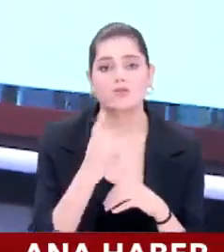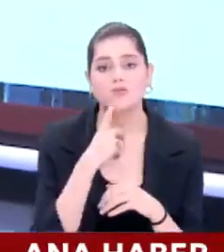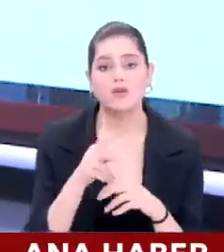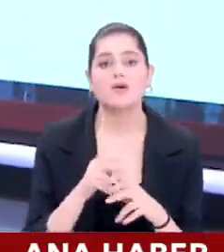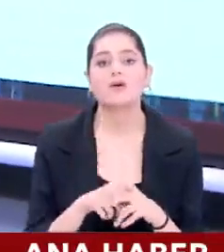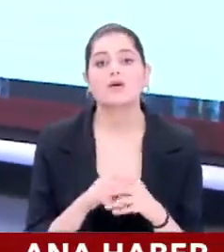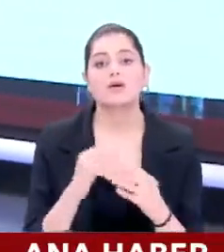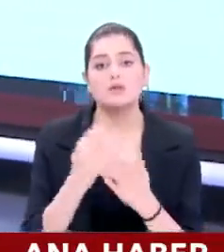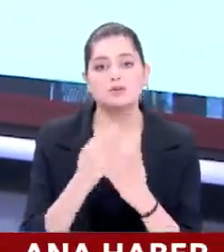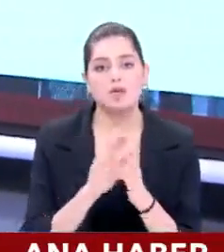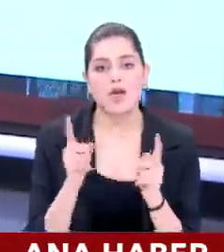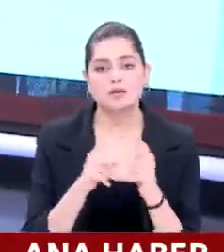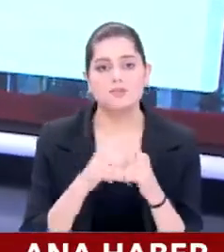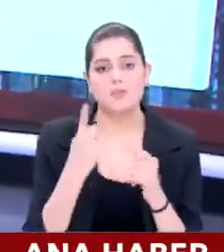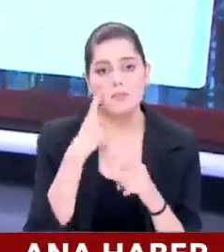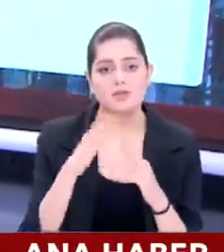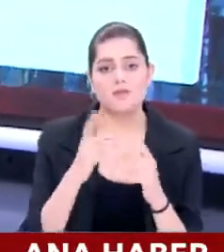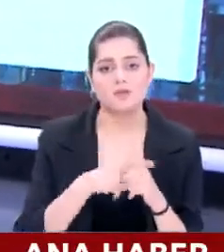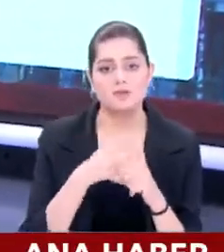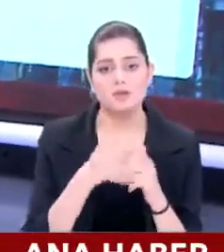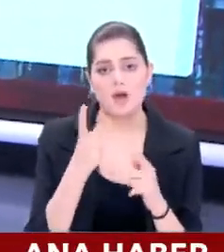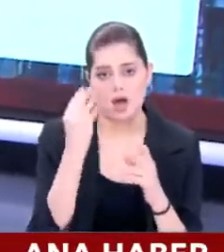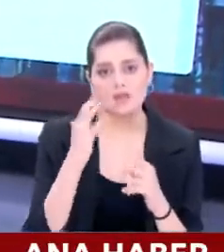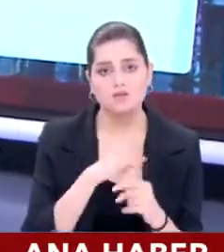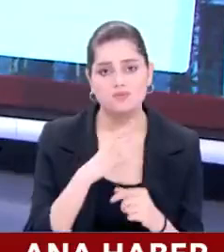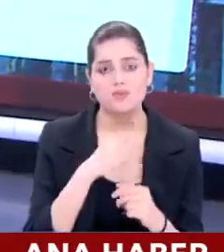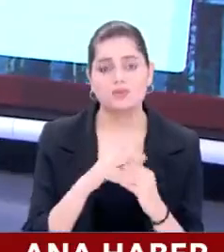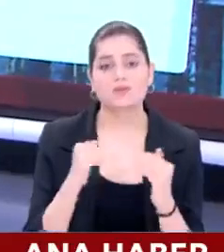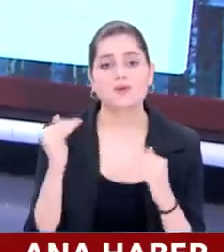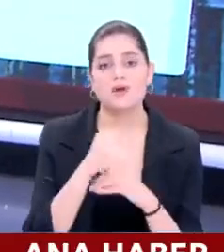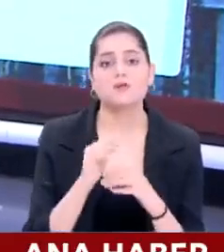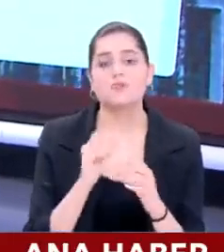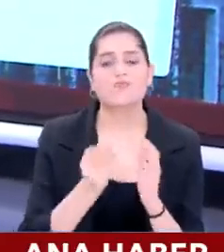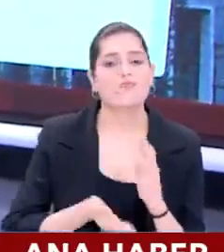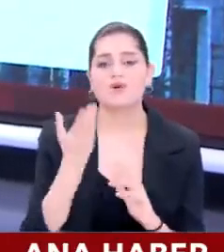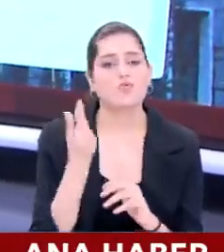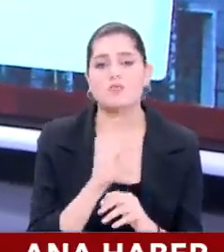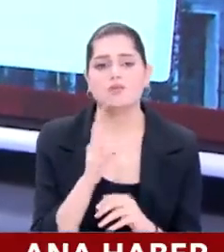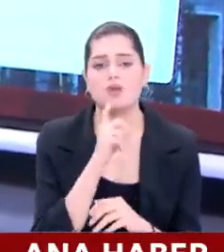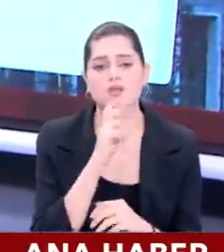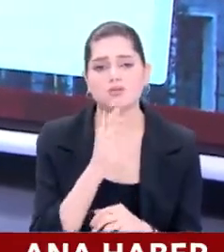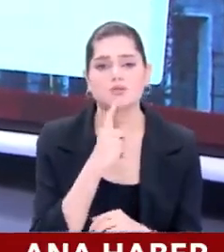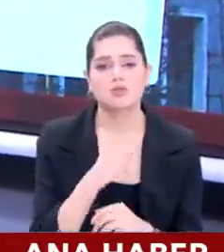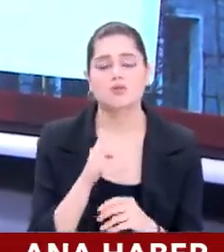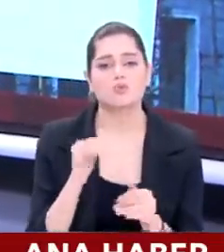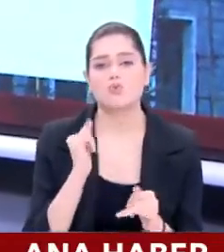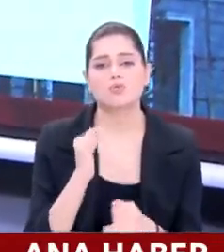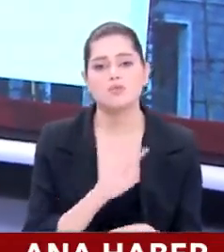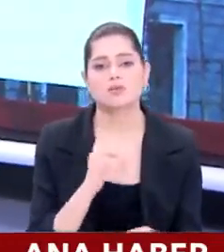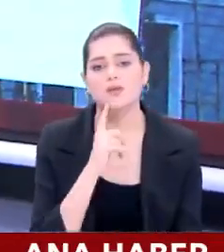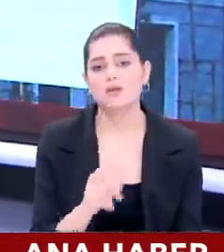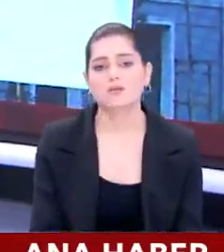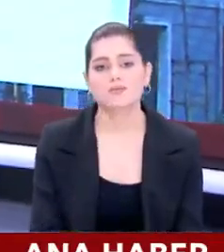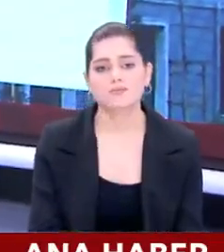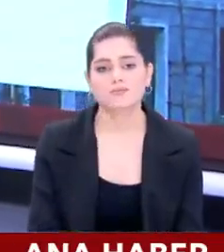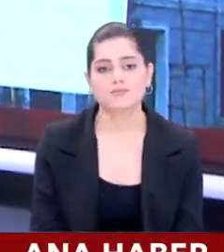maliyet hesaplamasıyla anlarız komut fiyatını artışına ama konut fiyatındaki artış da öyle bu kadar olmamalı bu kadar anormal olmamalı ya